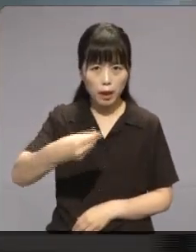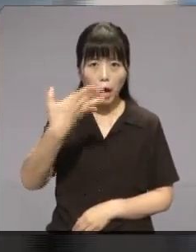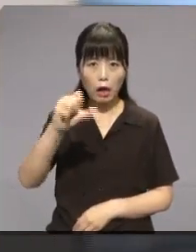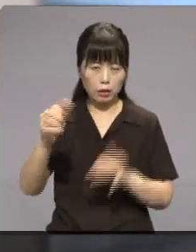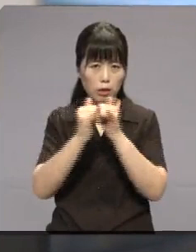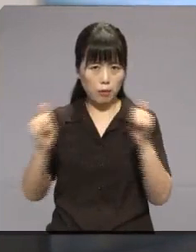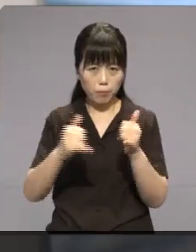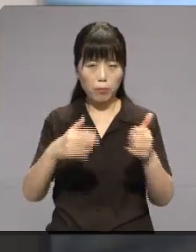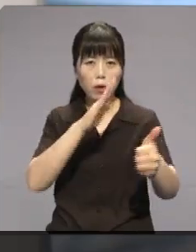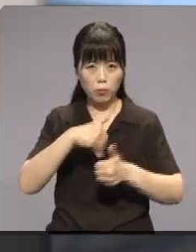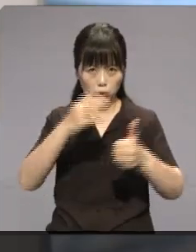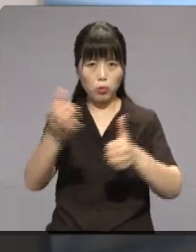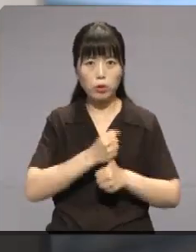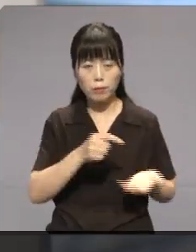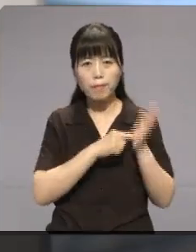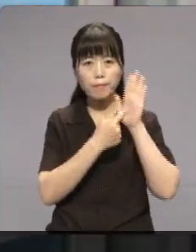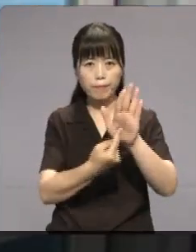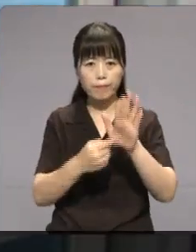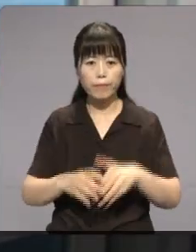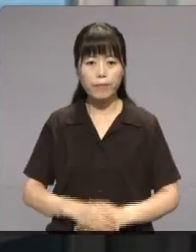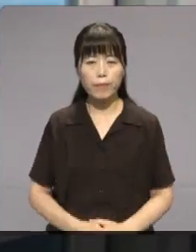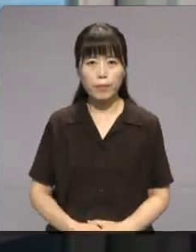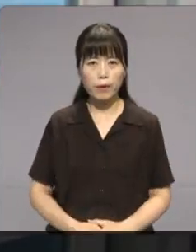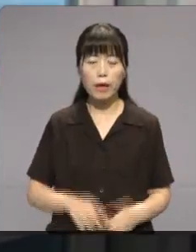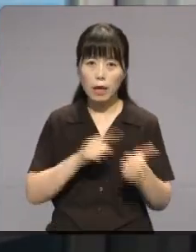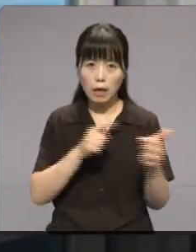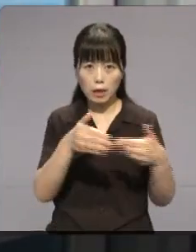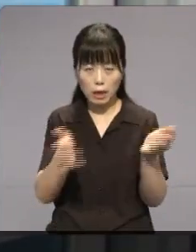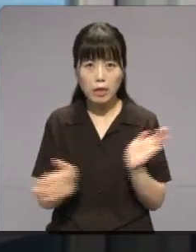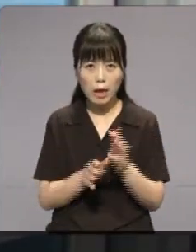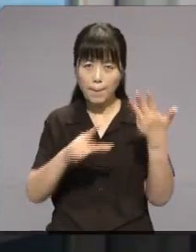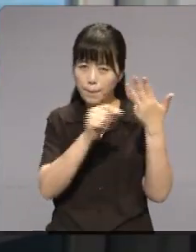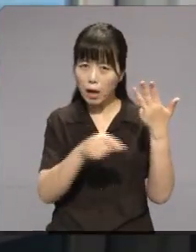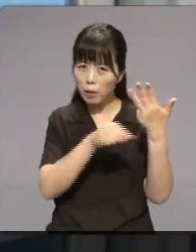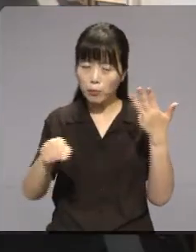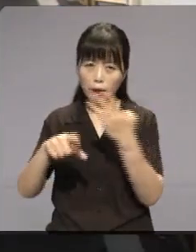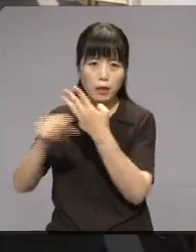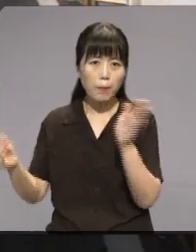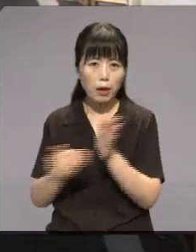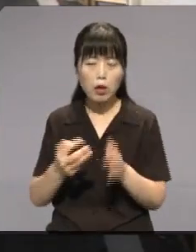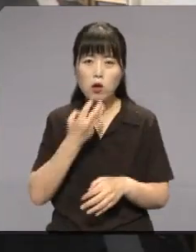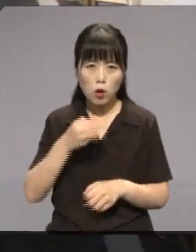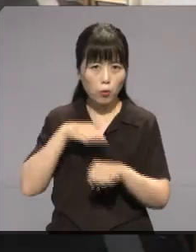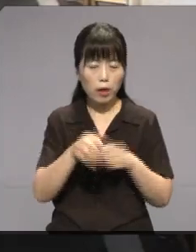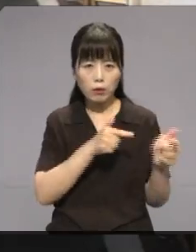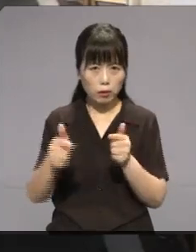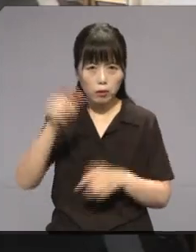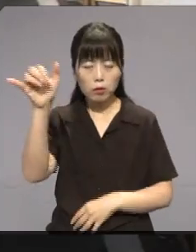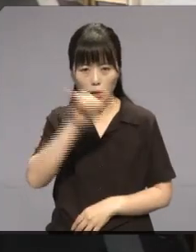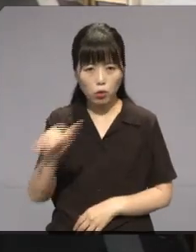아명을 불구속 입건했다고 밝혔습니다 AC 1당은 지난해 8월부터 지난 3월 서울과 대구 등